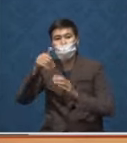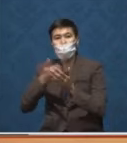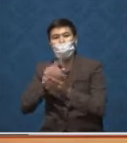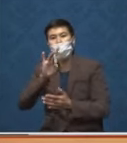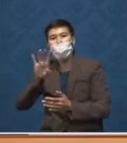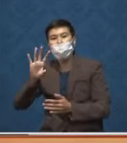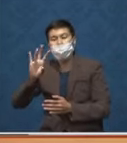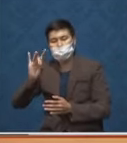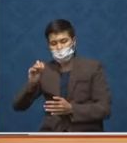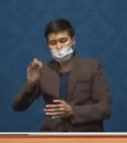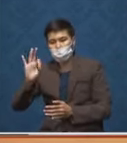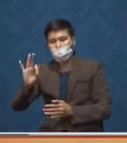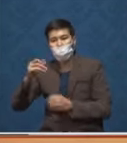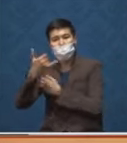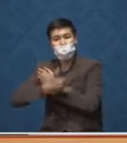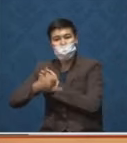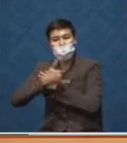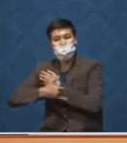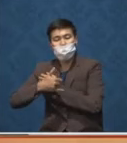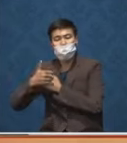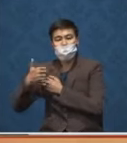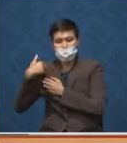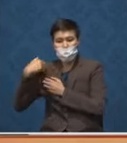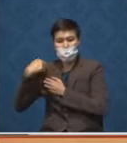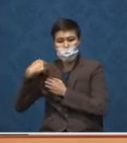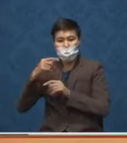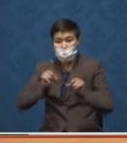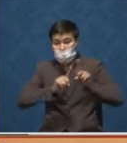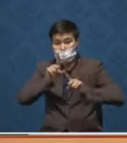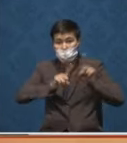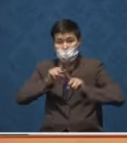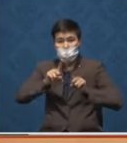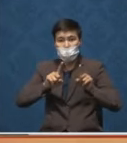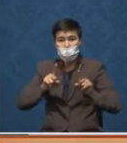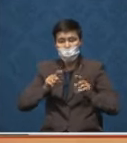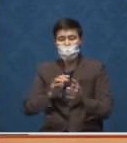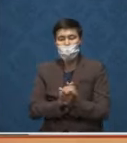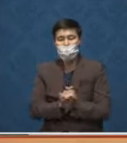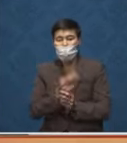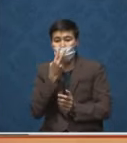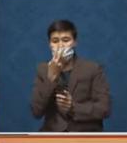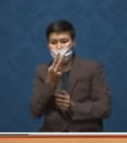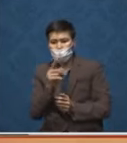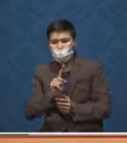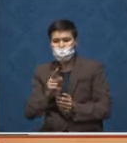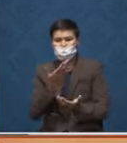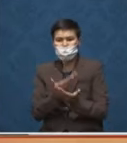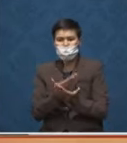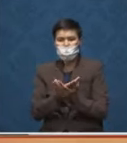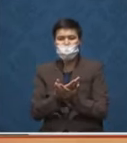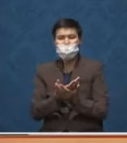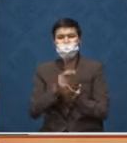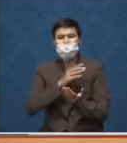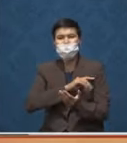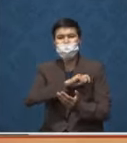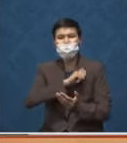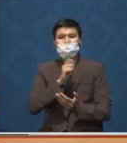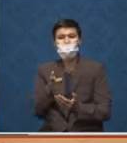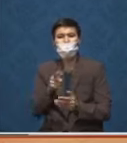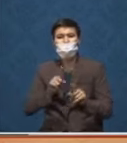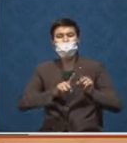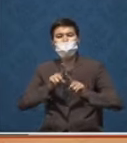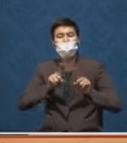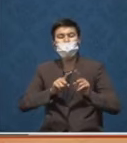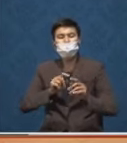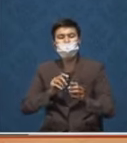ซึ่งการสำรวจนี้เนี่ยมันมีการเปรียบเทียบกับค่าครองชีพเรียบร้อยแล้วพอมาดูเฉพาะในเรื่องของอินเทอร์เน็ตค่ะ